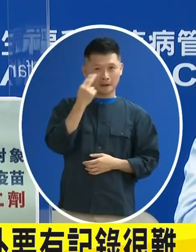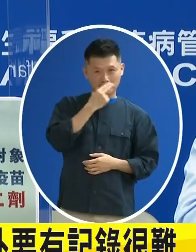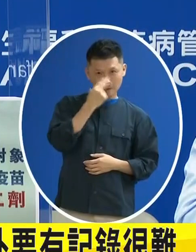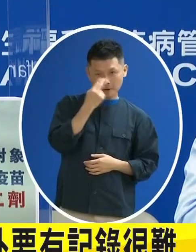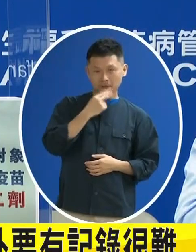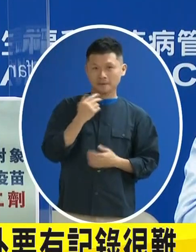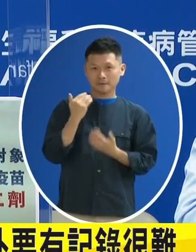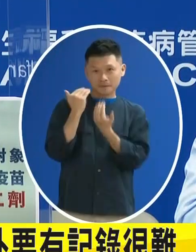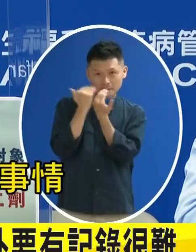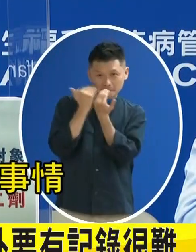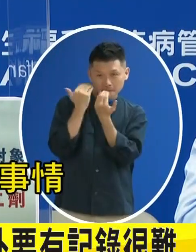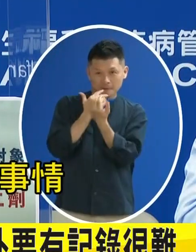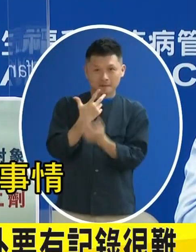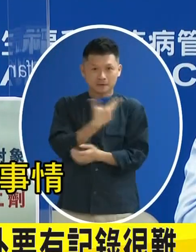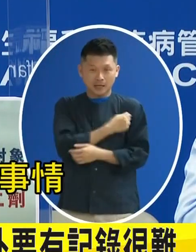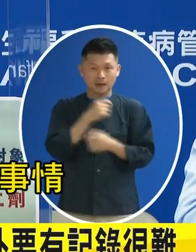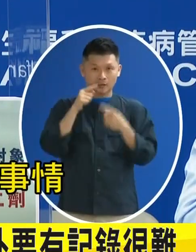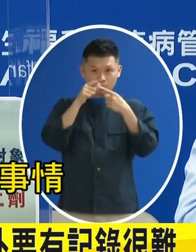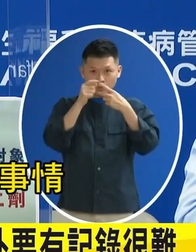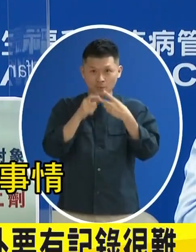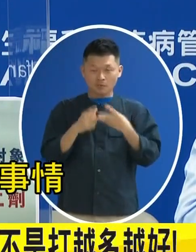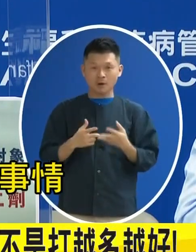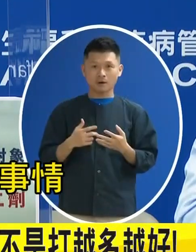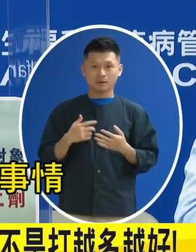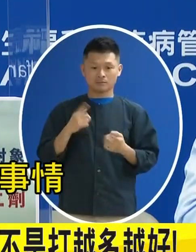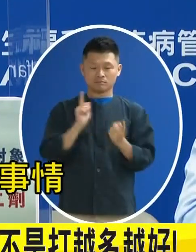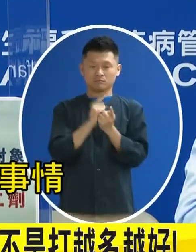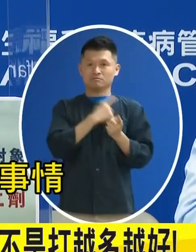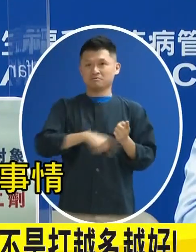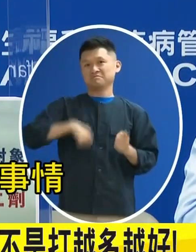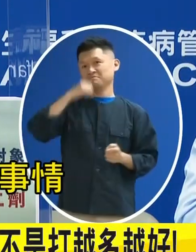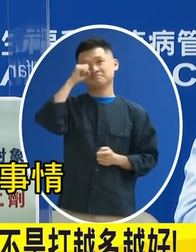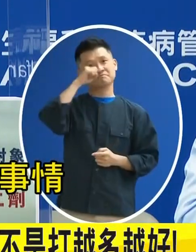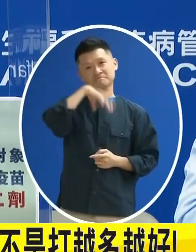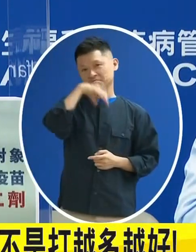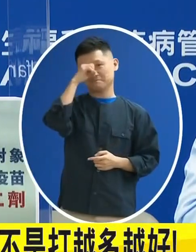等等的，这都经过研究过的，哦，那贸贸然然的自以为走了很多的漏洞，打了很多，对身体绝对不会是好的一件事情了哈。